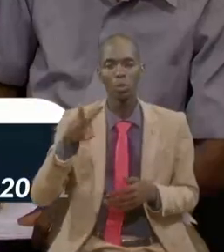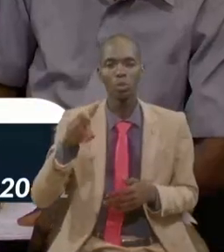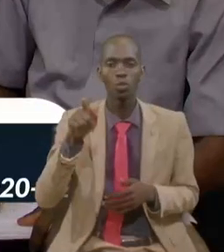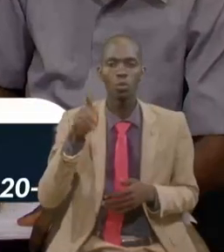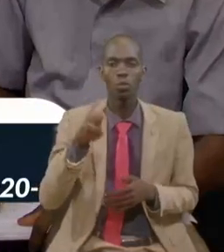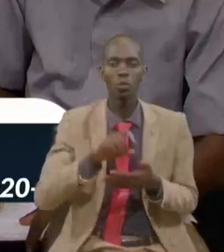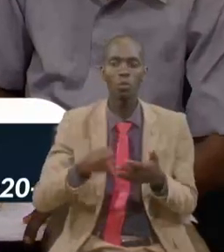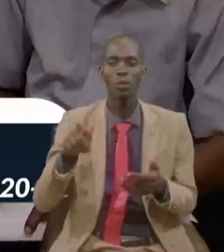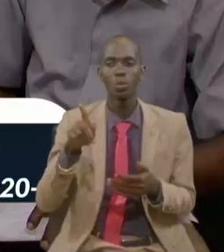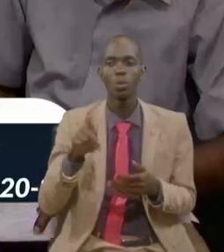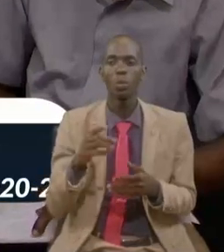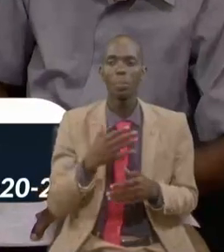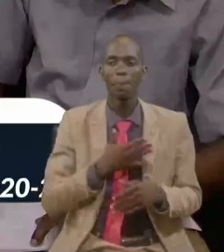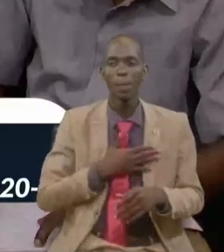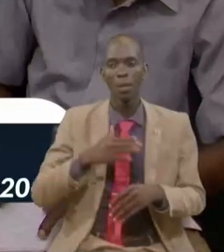Proverbe